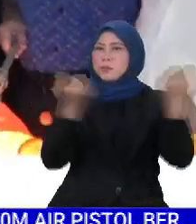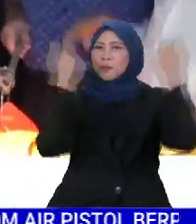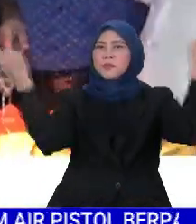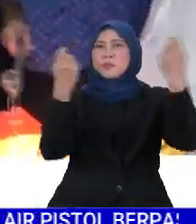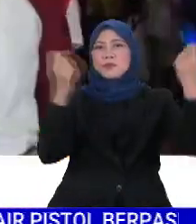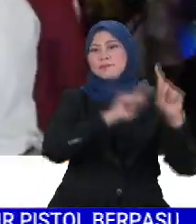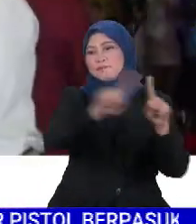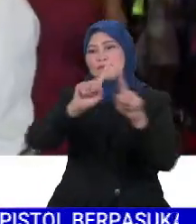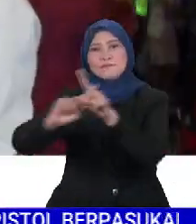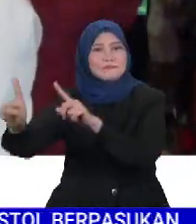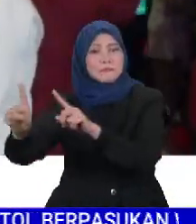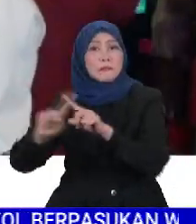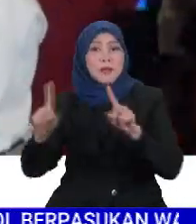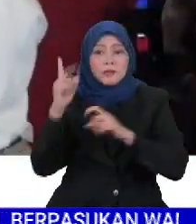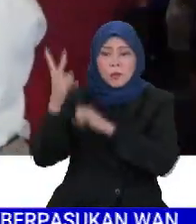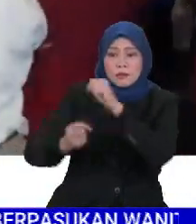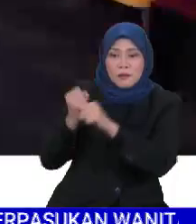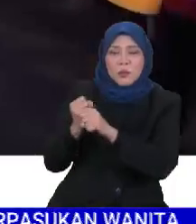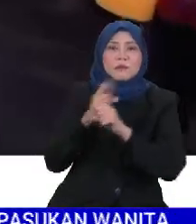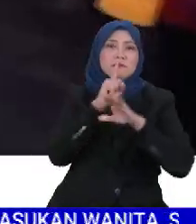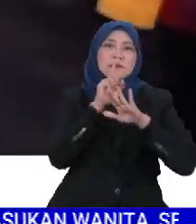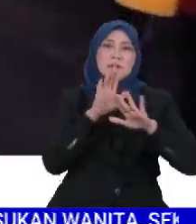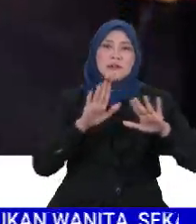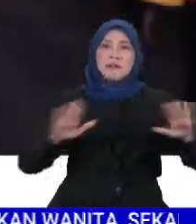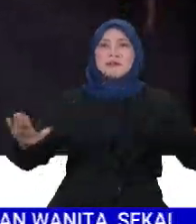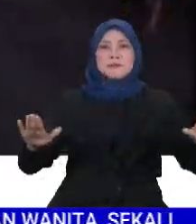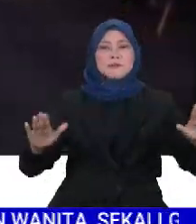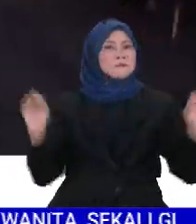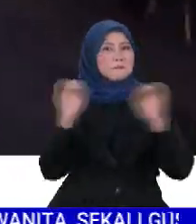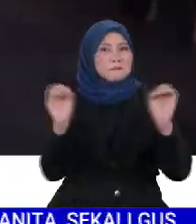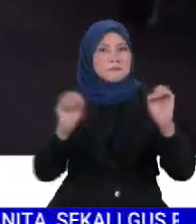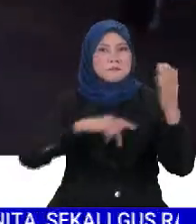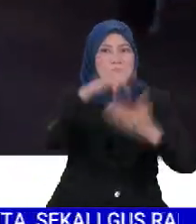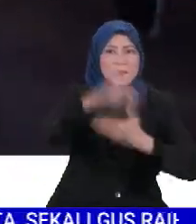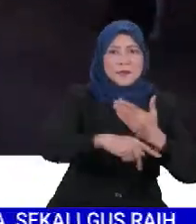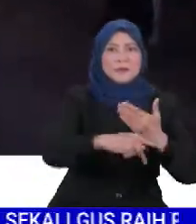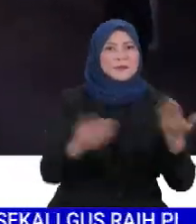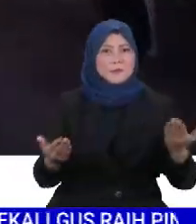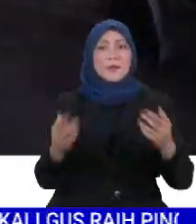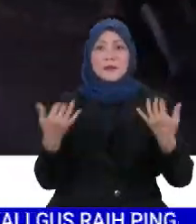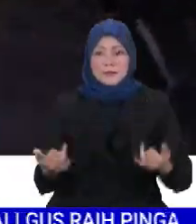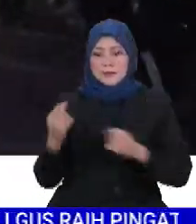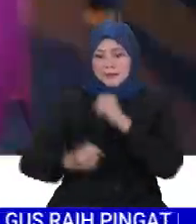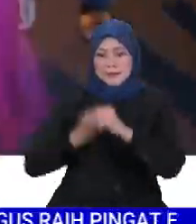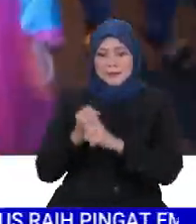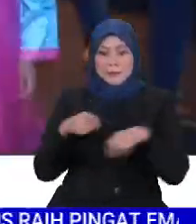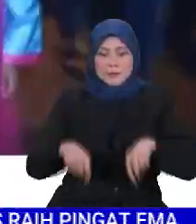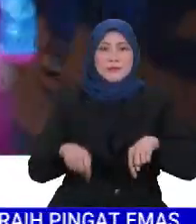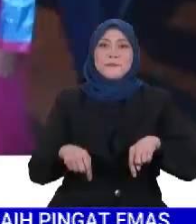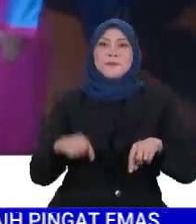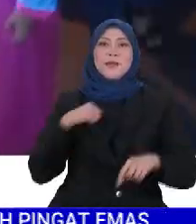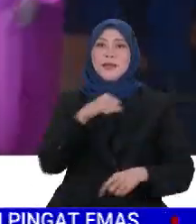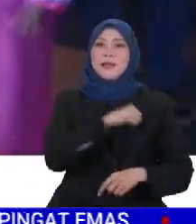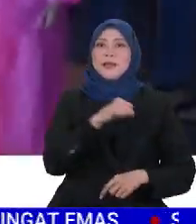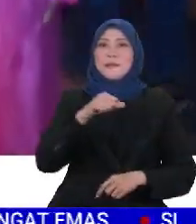kaum senyap sepi tanpa sebarang majlis keramaian. Ekoran daripada itu, Ahli Parlimen Mukah Datuk Hanifah